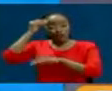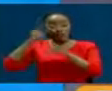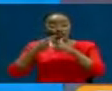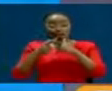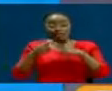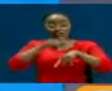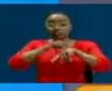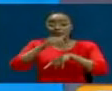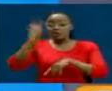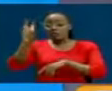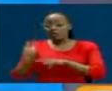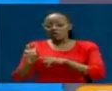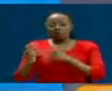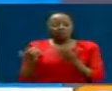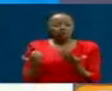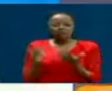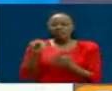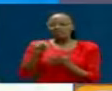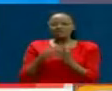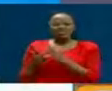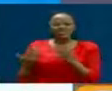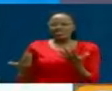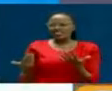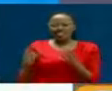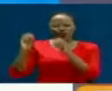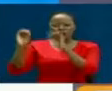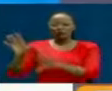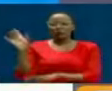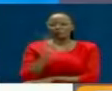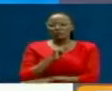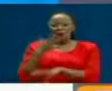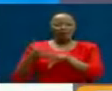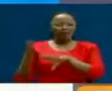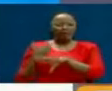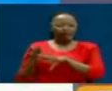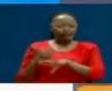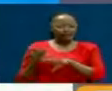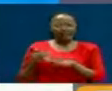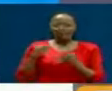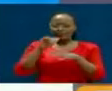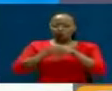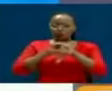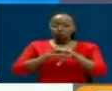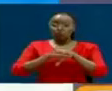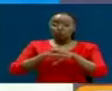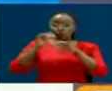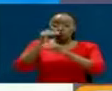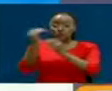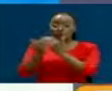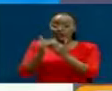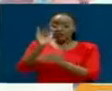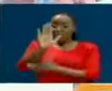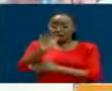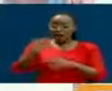when you are dead, that is just going to the dustbin. So it is good you safeguard your life for